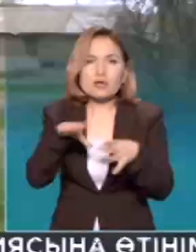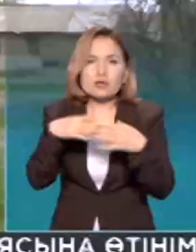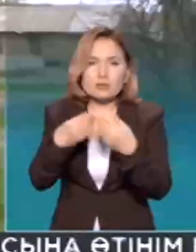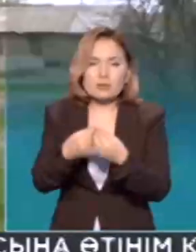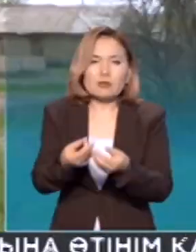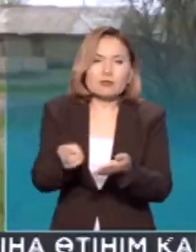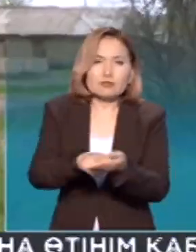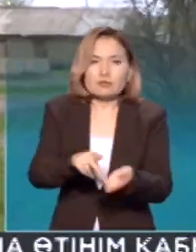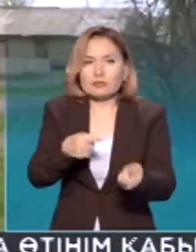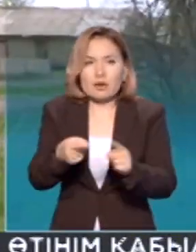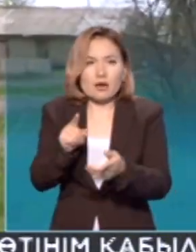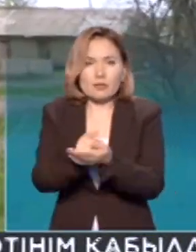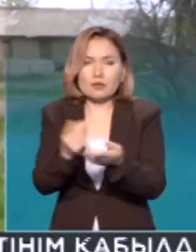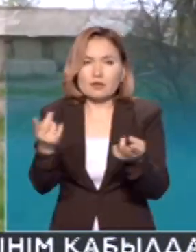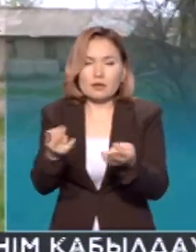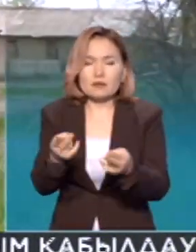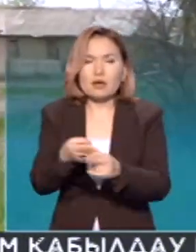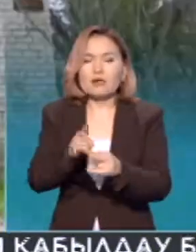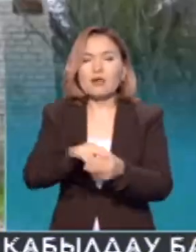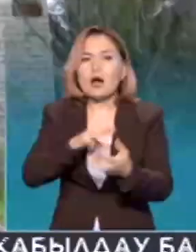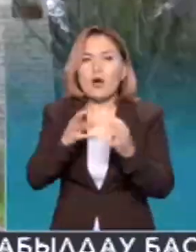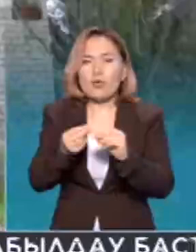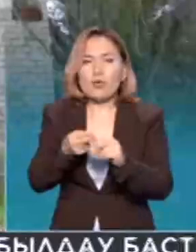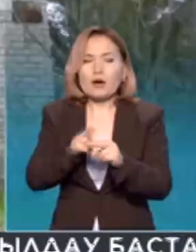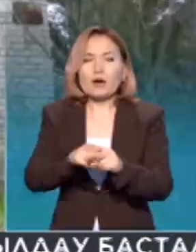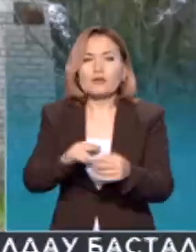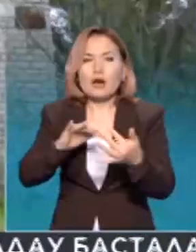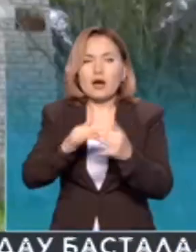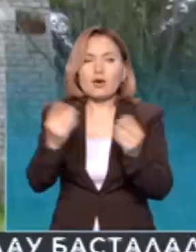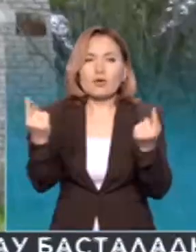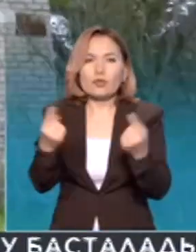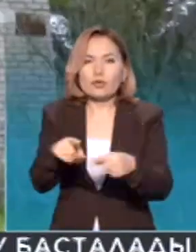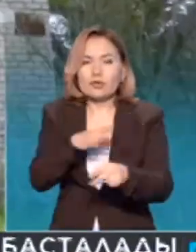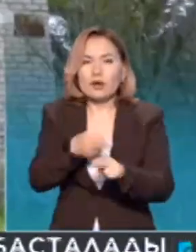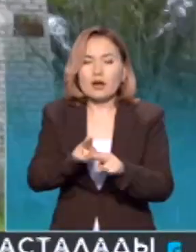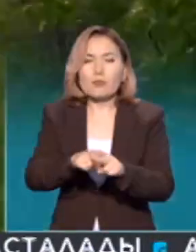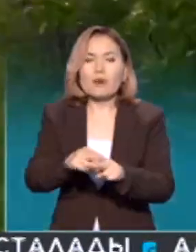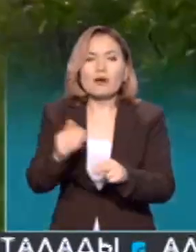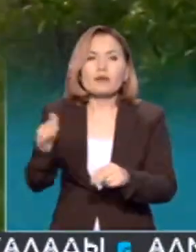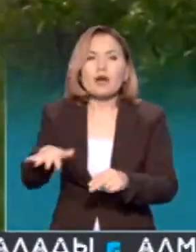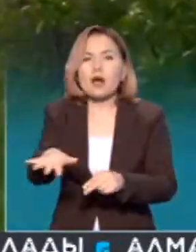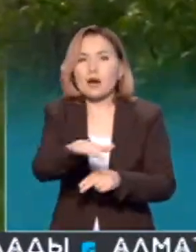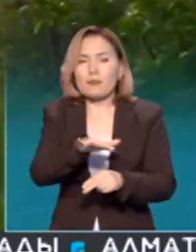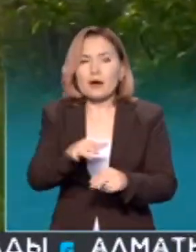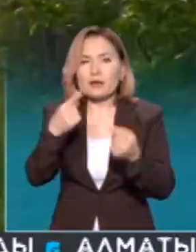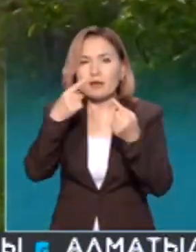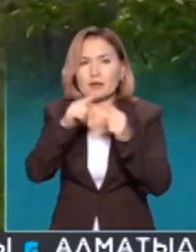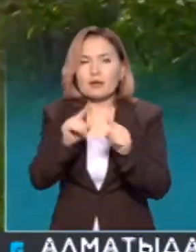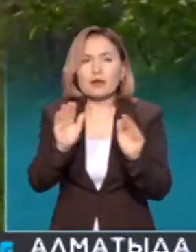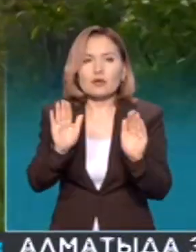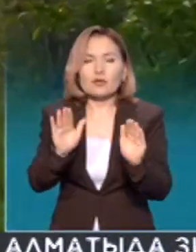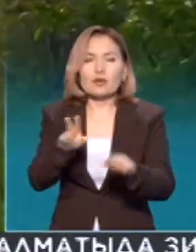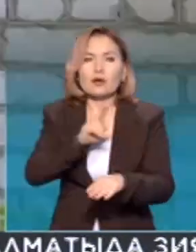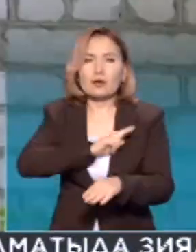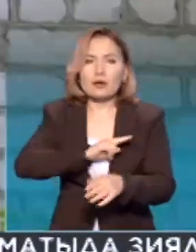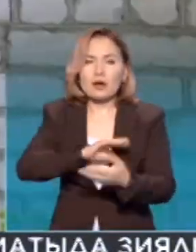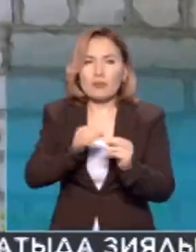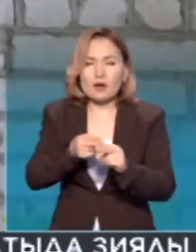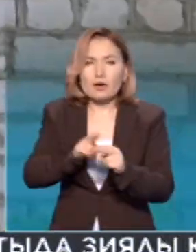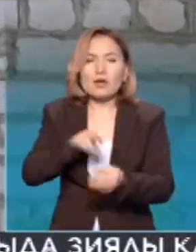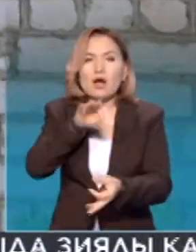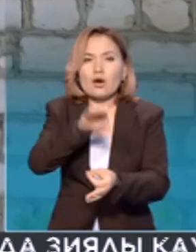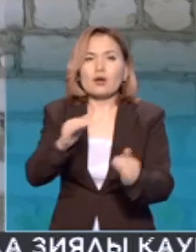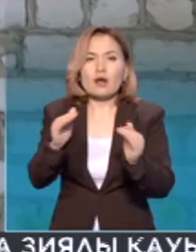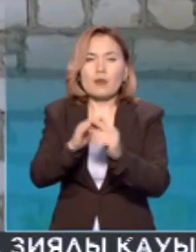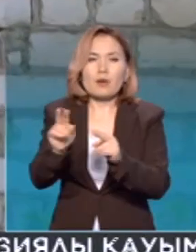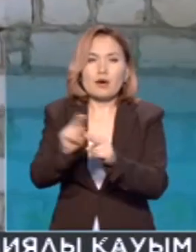болған. Аудан ыдырағаннан кейін ауылдың коммуналдық шаруашылығы да Үшарал қаласына көшірілді. Қазір азналық техникамен филиал ғана қалған. Десе де қаңыраған үйлерді